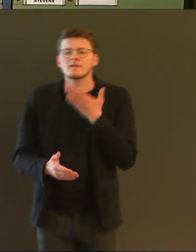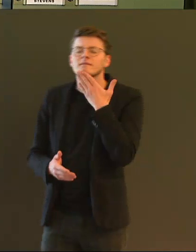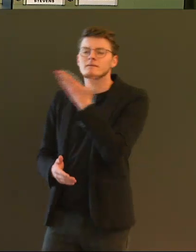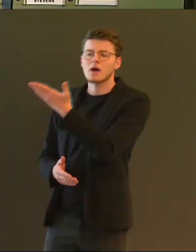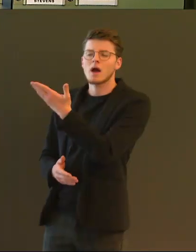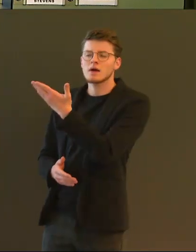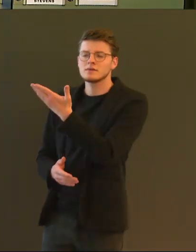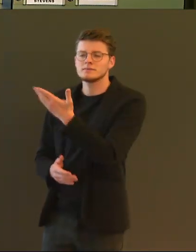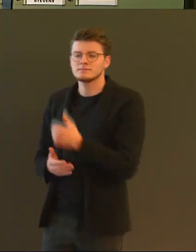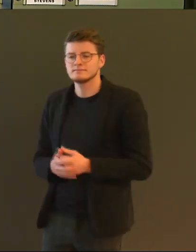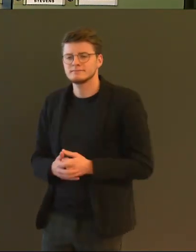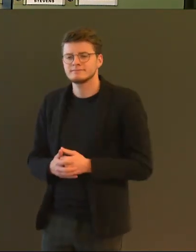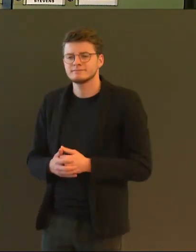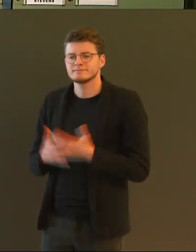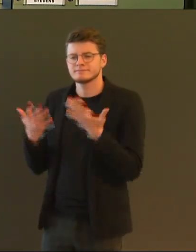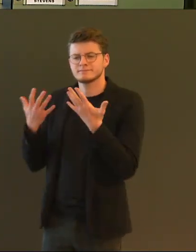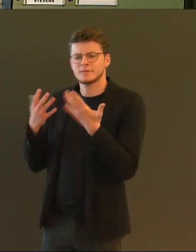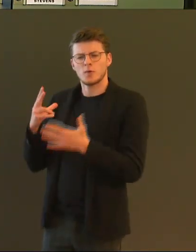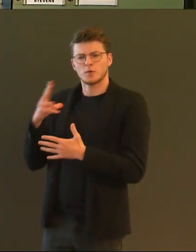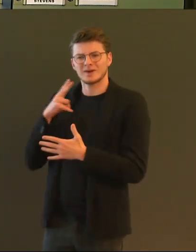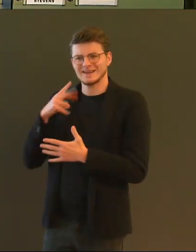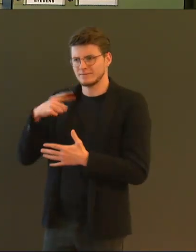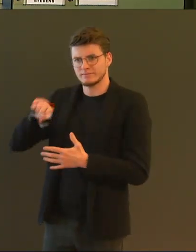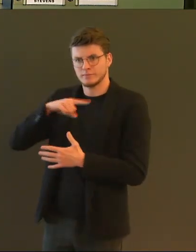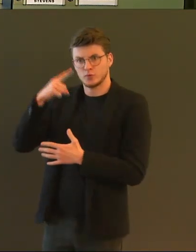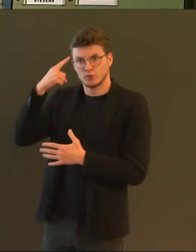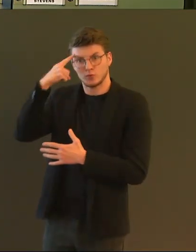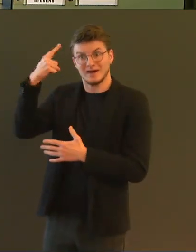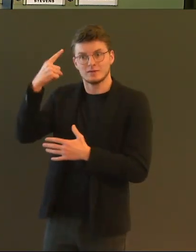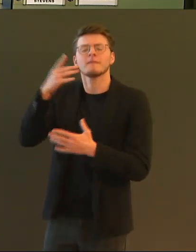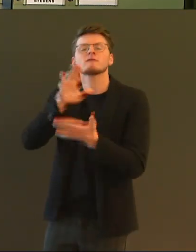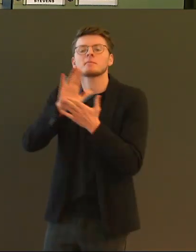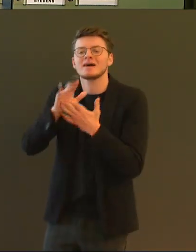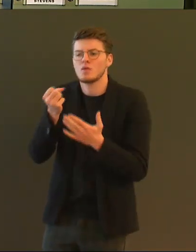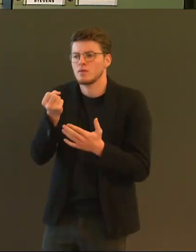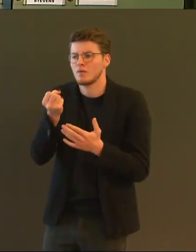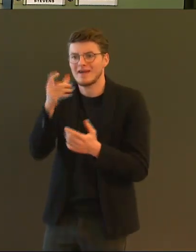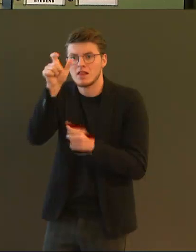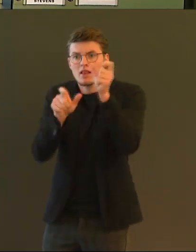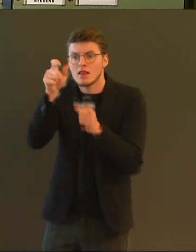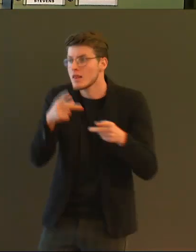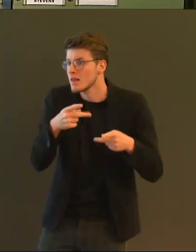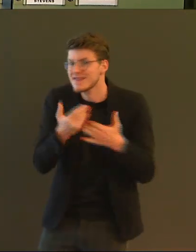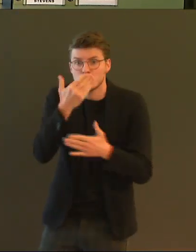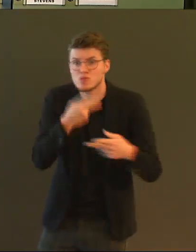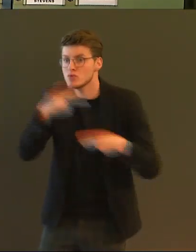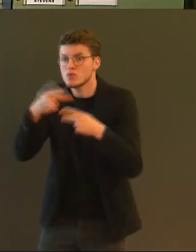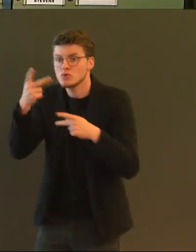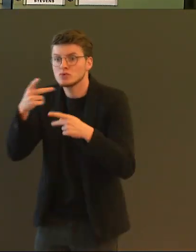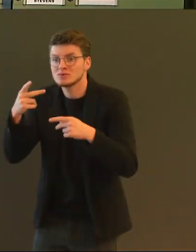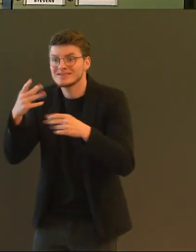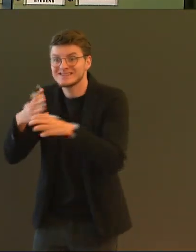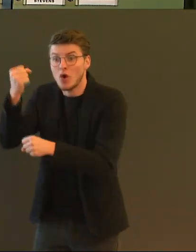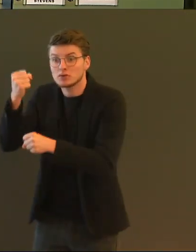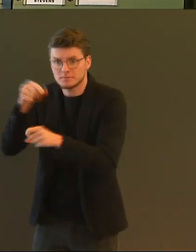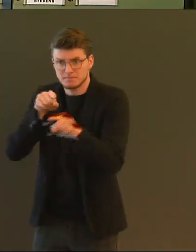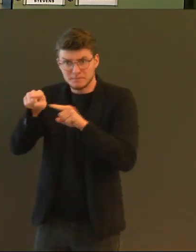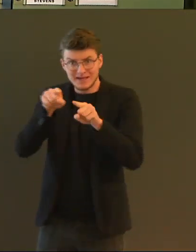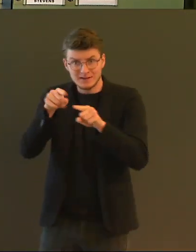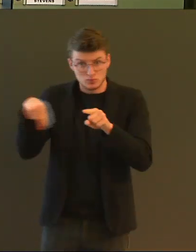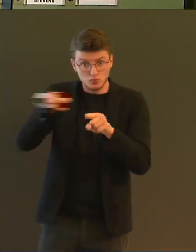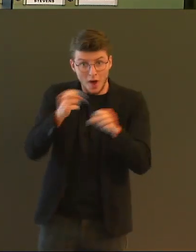Vanaf welke drempelwaarde, bijvoorbeeld van het aantal nieuwe hospitalisaties, schatten jullie dat de epidemie opnieuw in de verkeerde richting